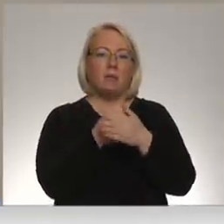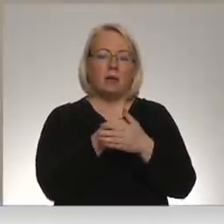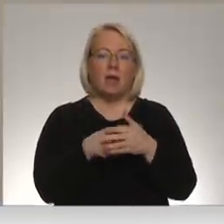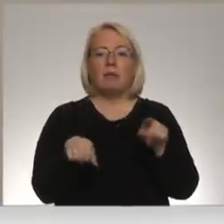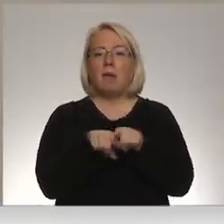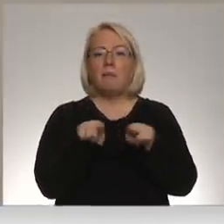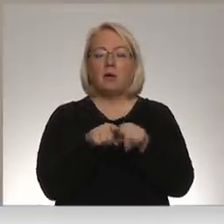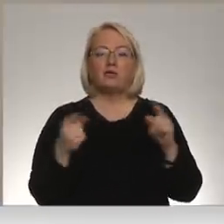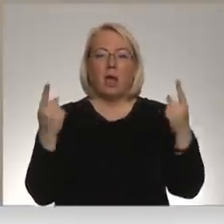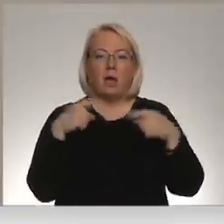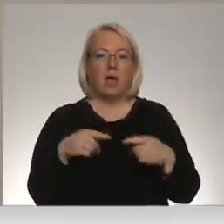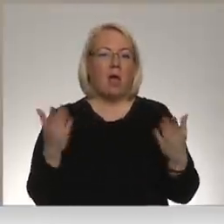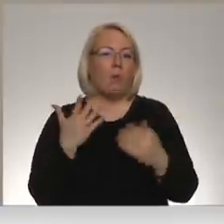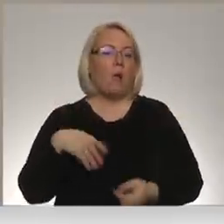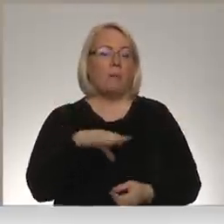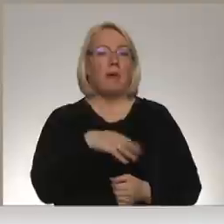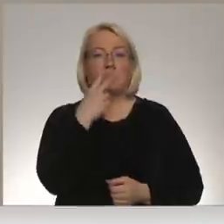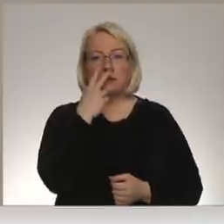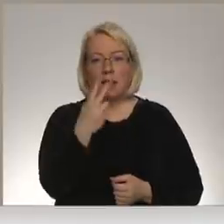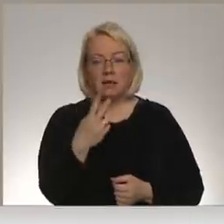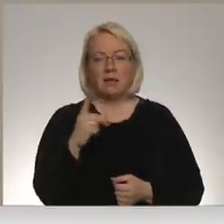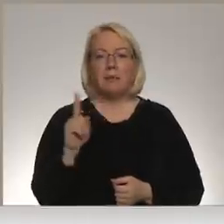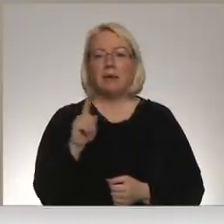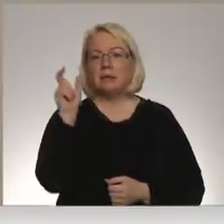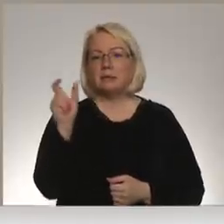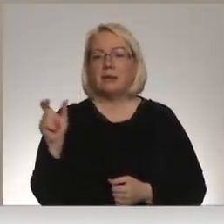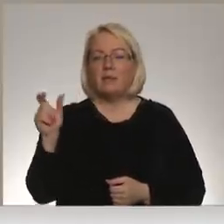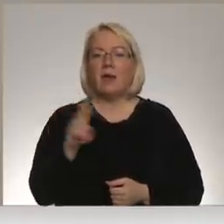ko mēs redzam, ir, ka ir cilvēki,